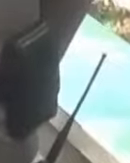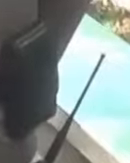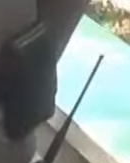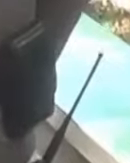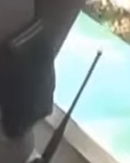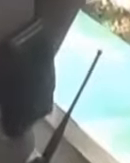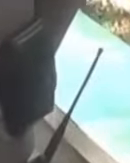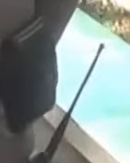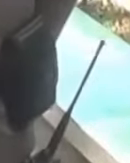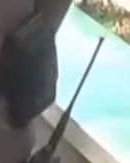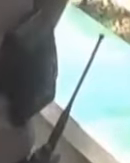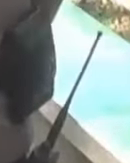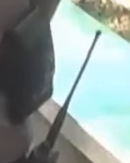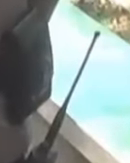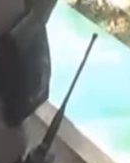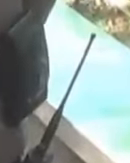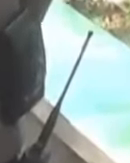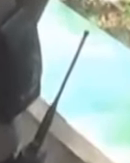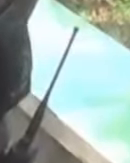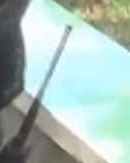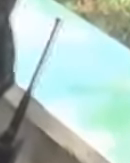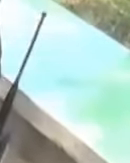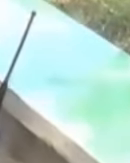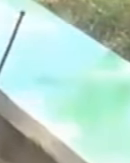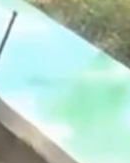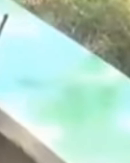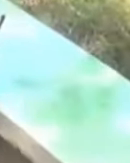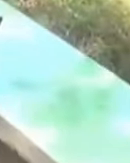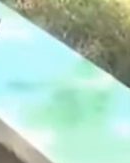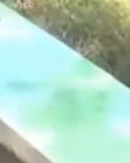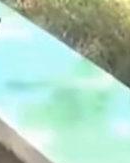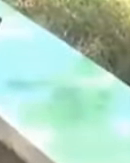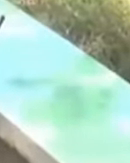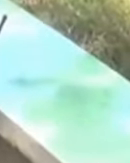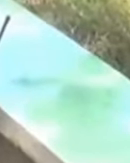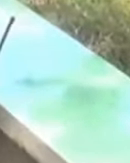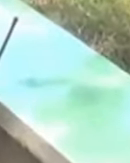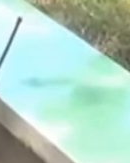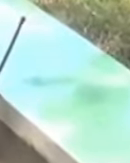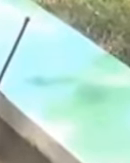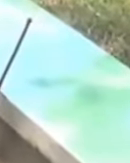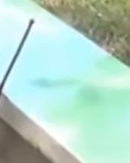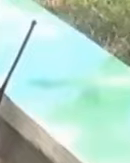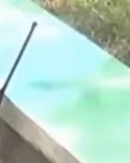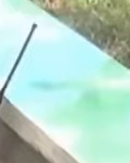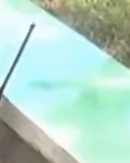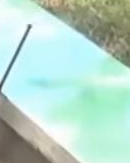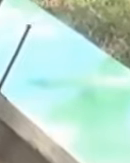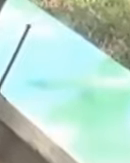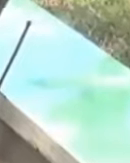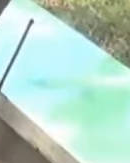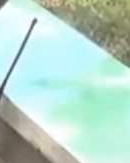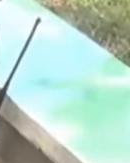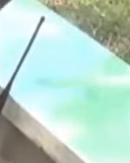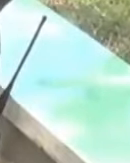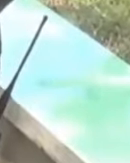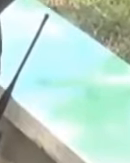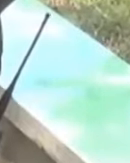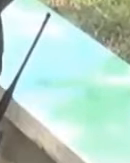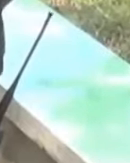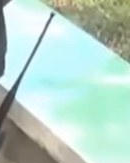ikut di dalam. Untuk hasil kira-kira disampaikan ke masyarakat atau di? Nah, kalau sekarang kan masih nanti diteliti, belum.